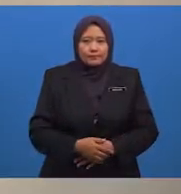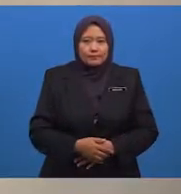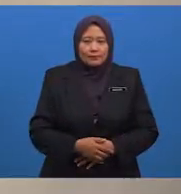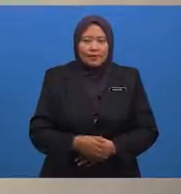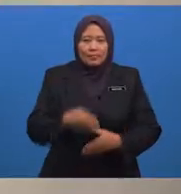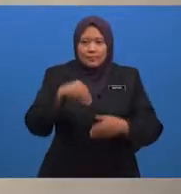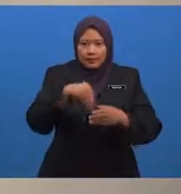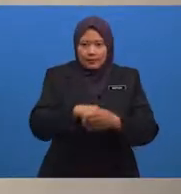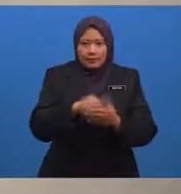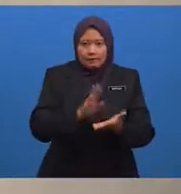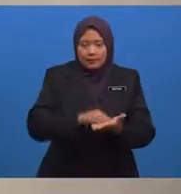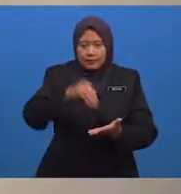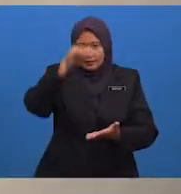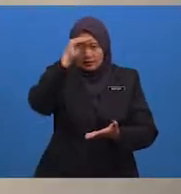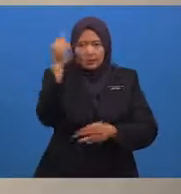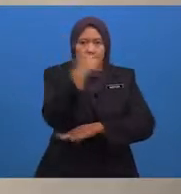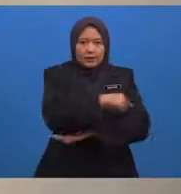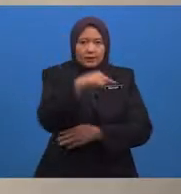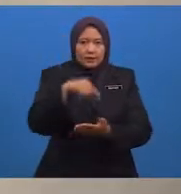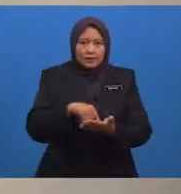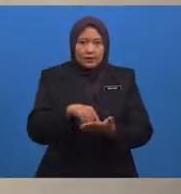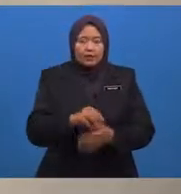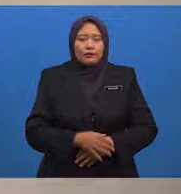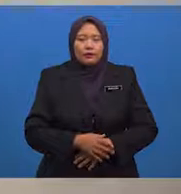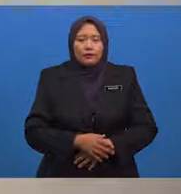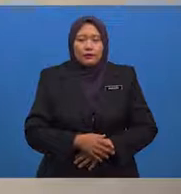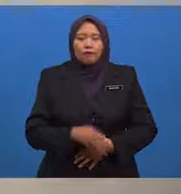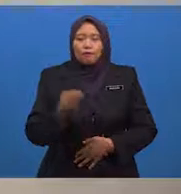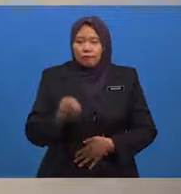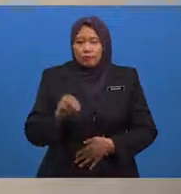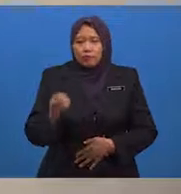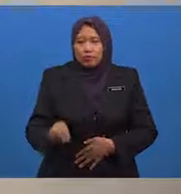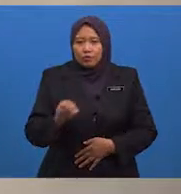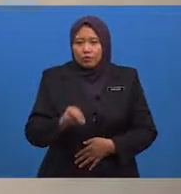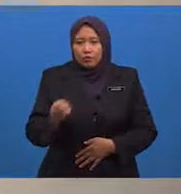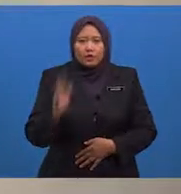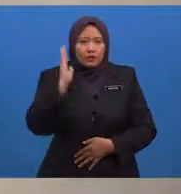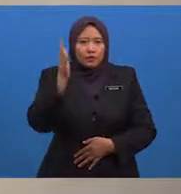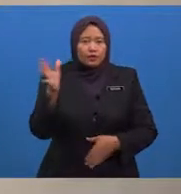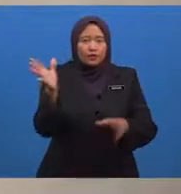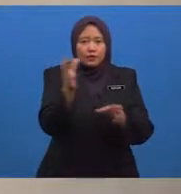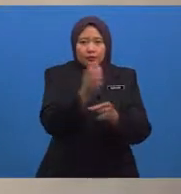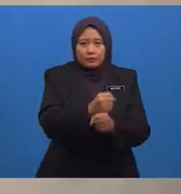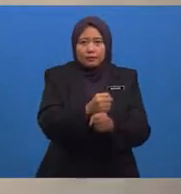Dalam pembelajaran kita pada hari ini, murid-murid secara umumnya akan dapat